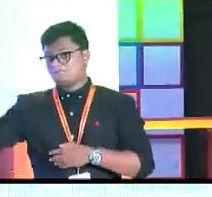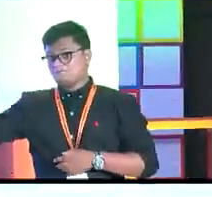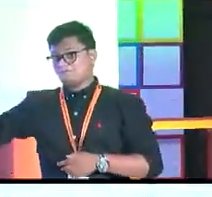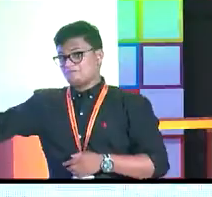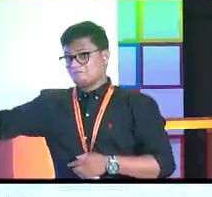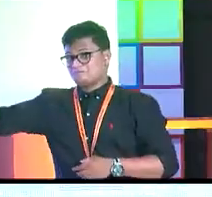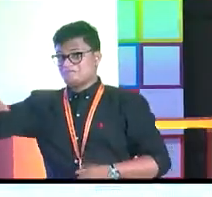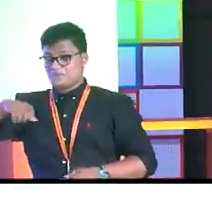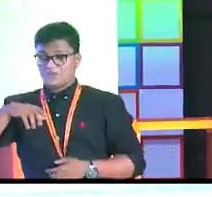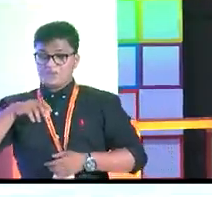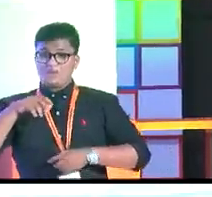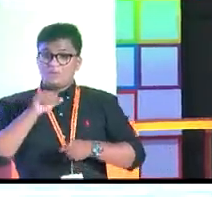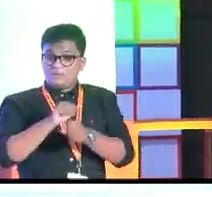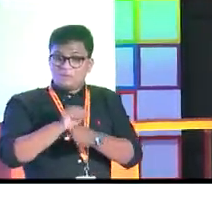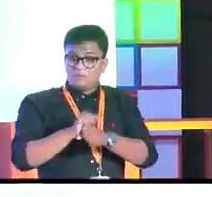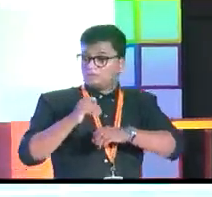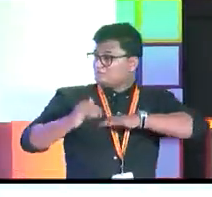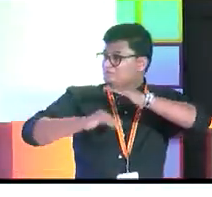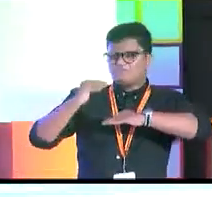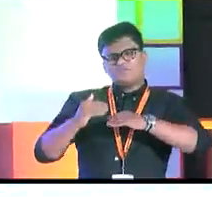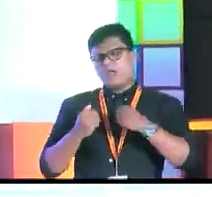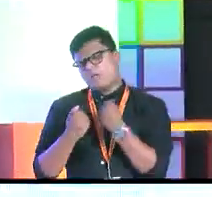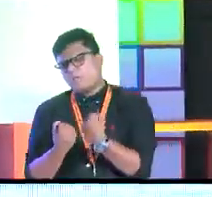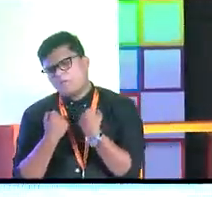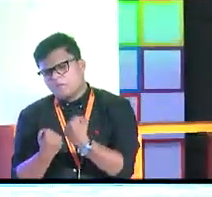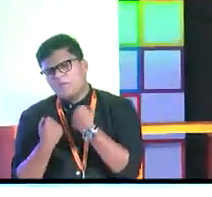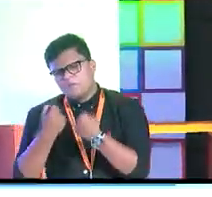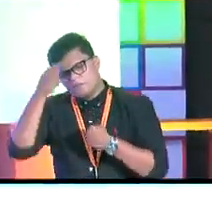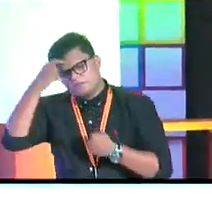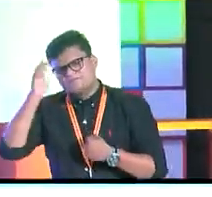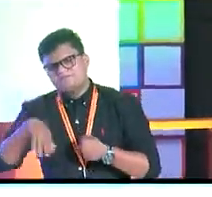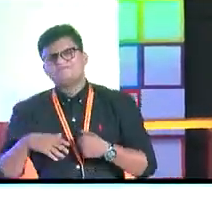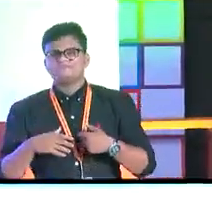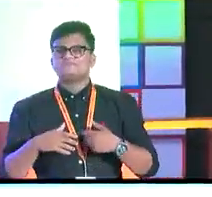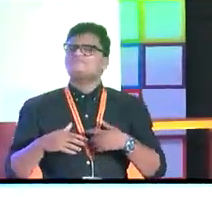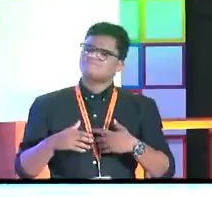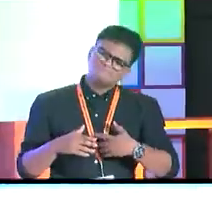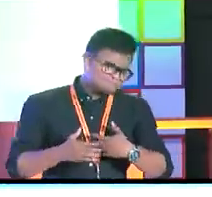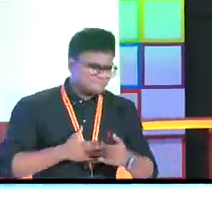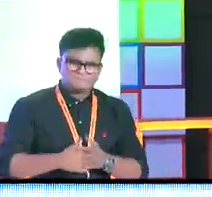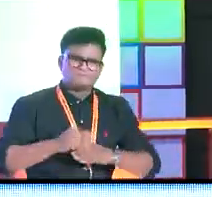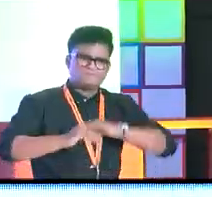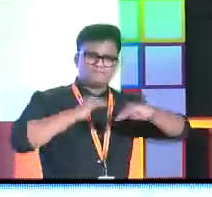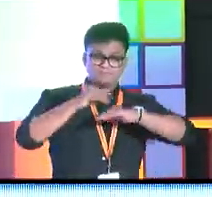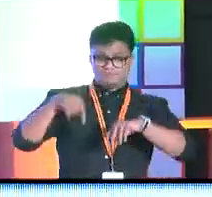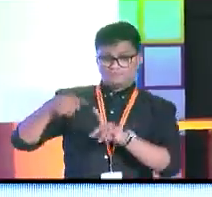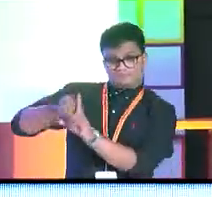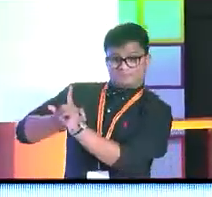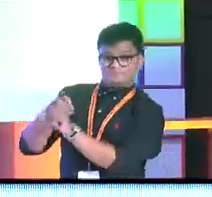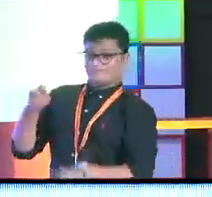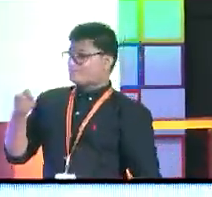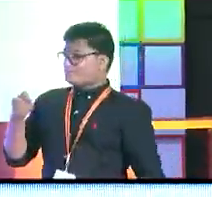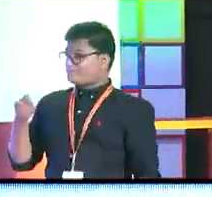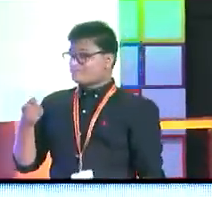वर्क हैज़ प्रोग्रेस्ड. स्ट्रगल्स हैं, बहुत सारी स्ट्रगल्स हैं, बट स्टिल दे आर ग्रोइंग वेरी वेल. दिस ईयर द नंबर